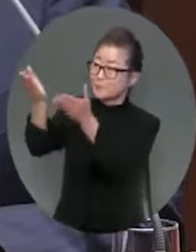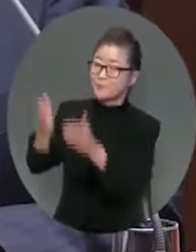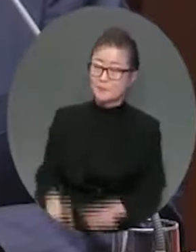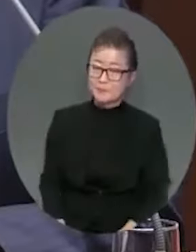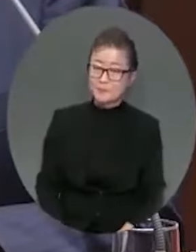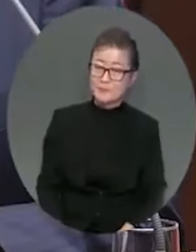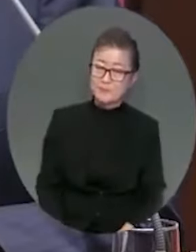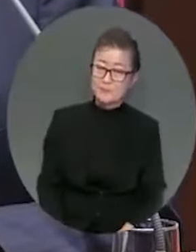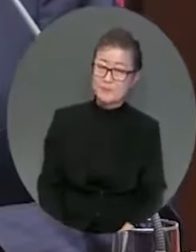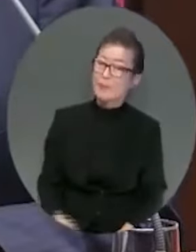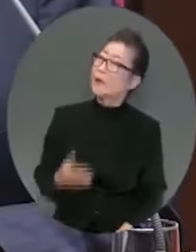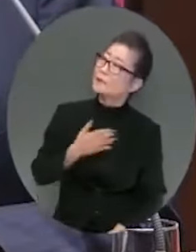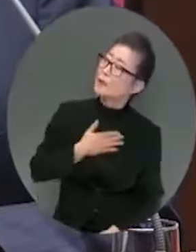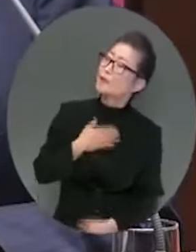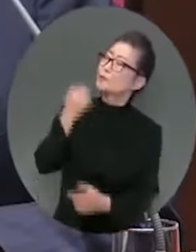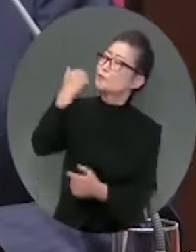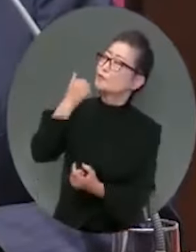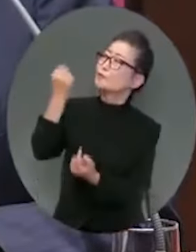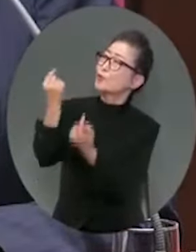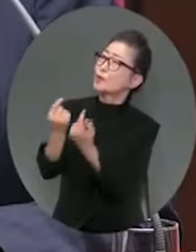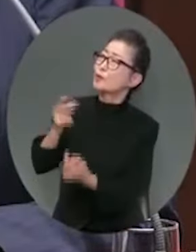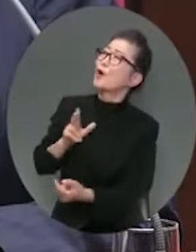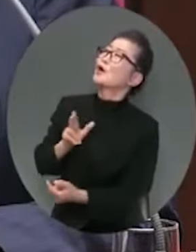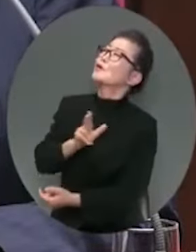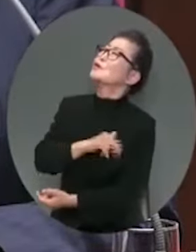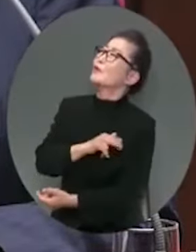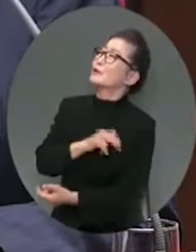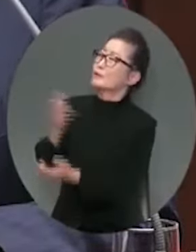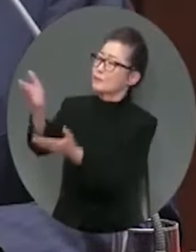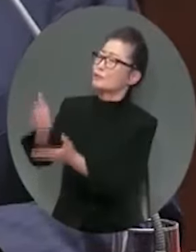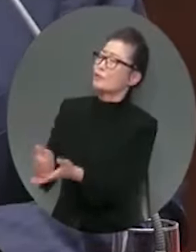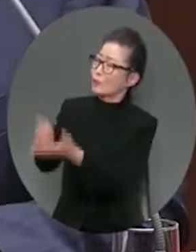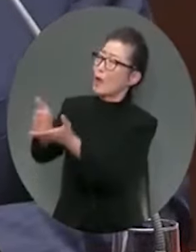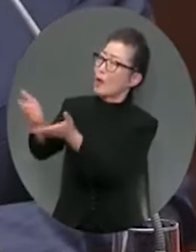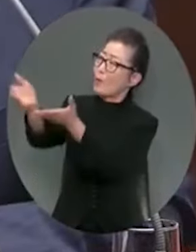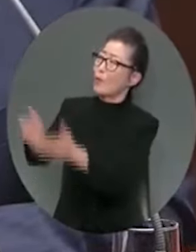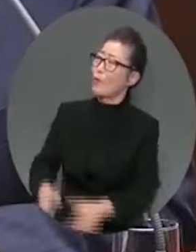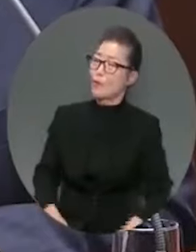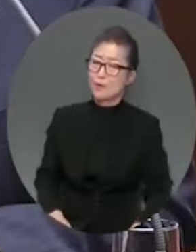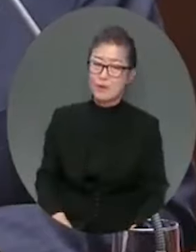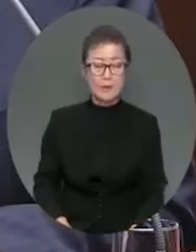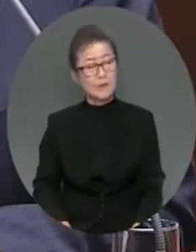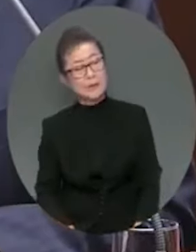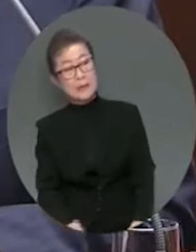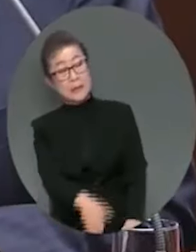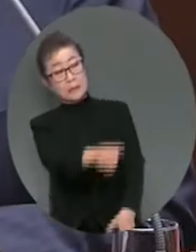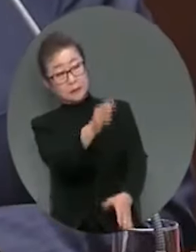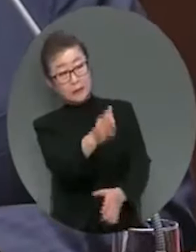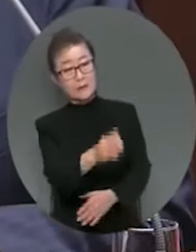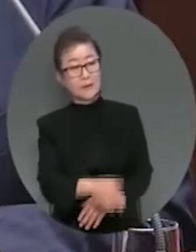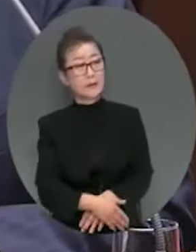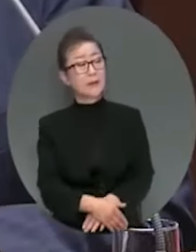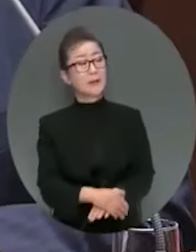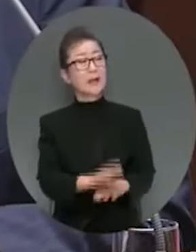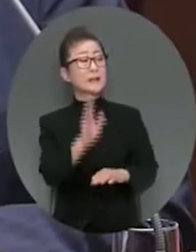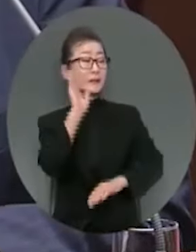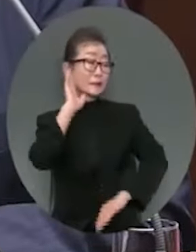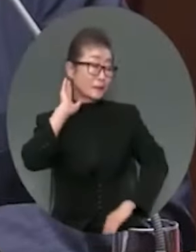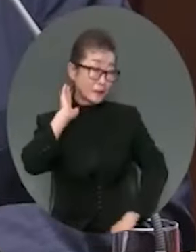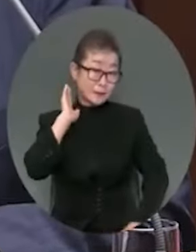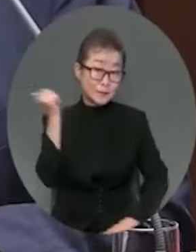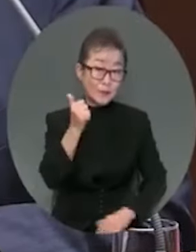왜냐하면 저는 누구보다도 우리 의원님을 존경하기 때문입니다. 개원식 날 대통령이